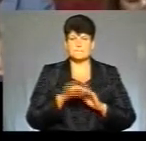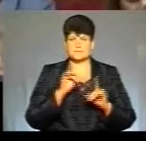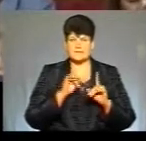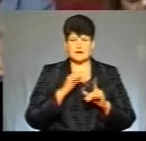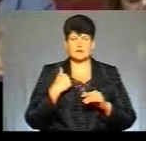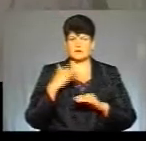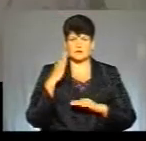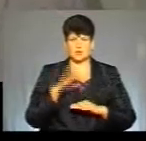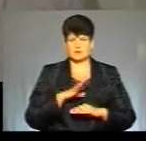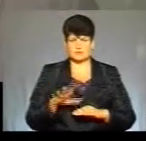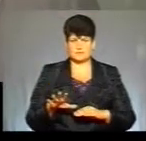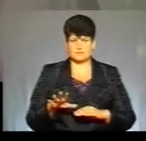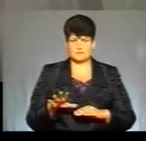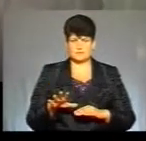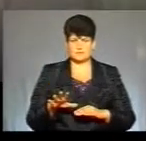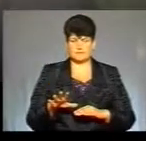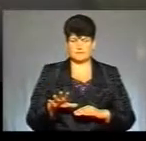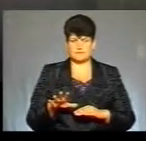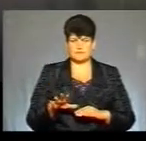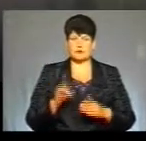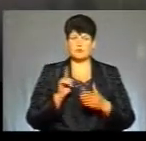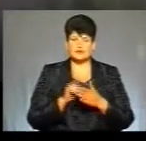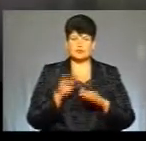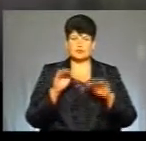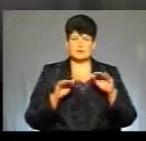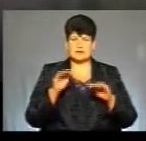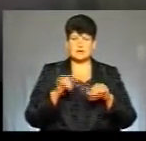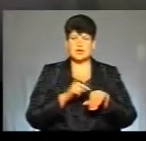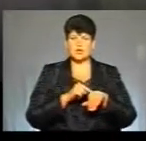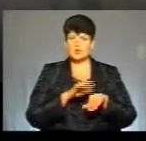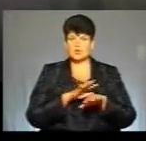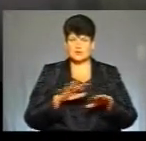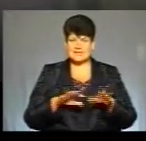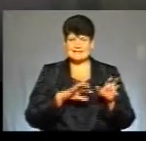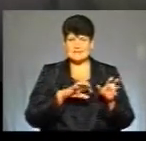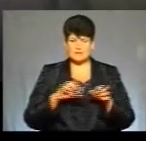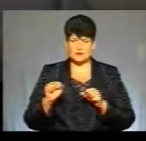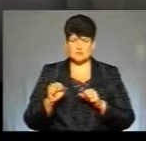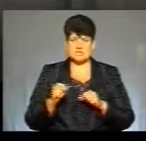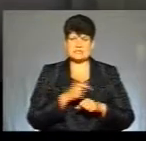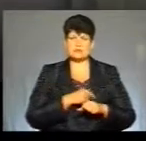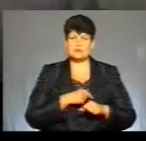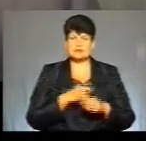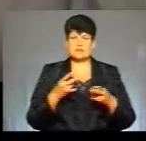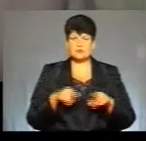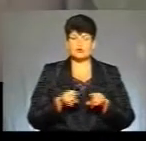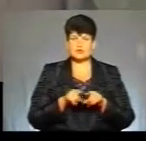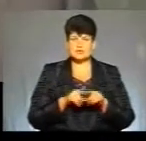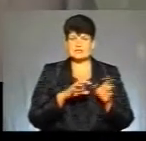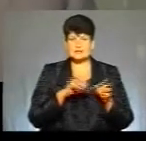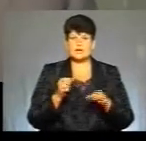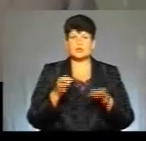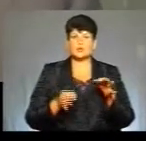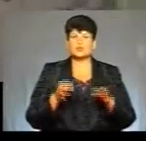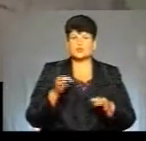не голосували. Має бути збалансована влада. Якщо недоторканність знімається з депутатів, треба одночасно знімати з